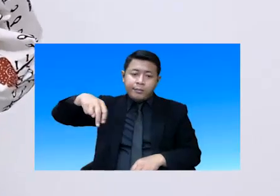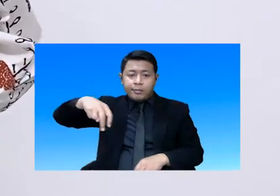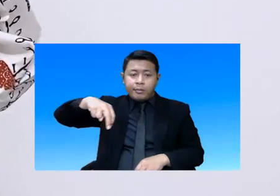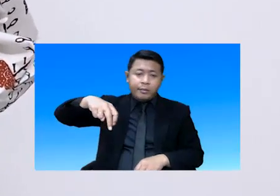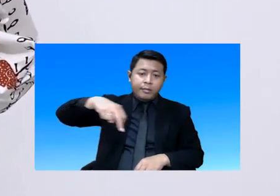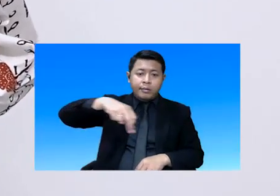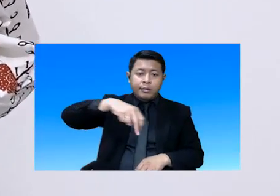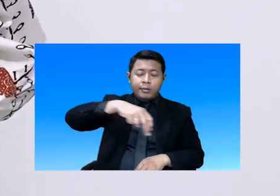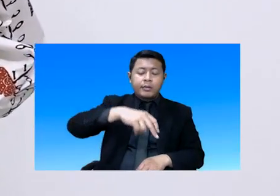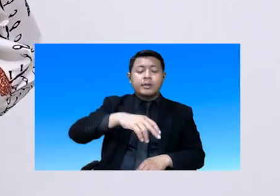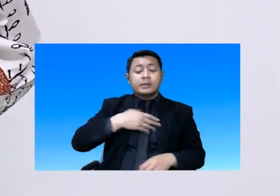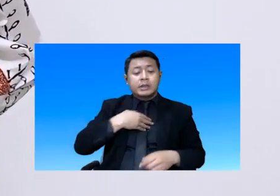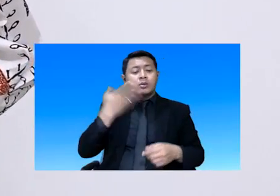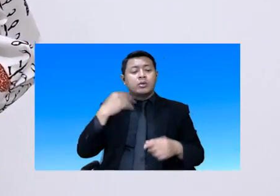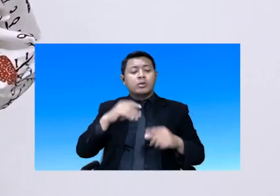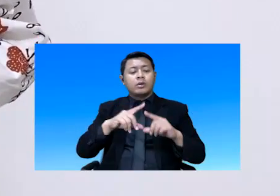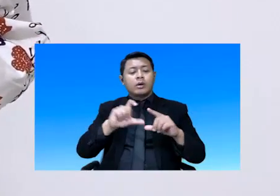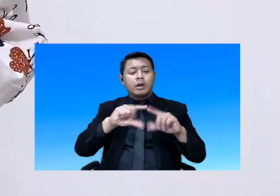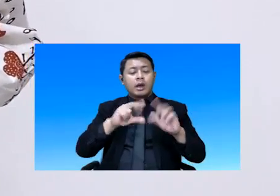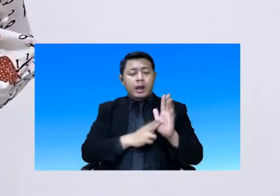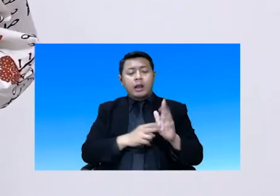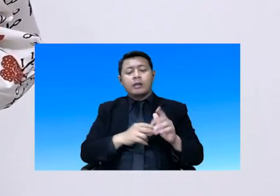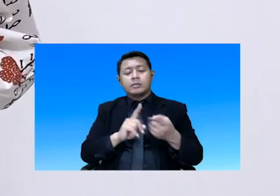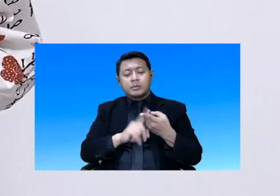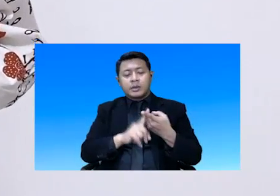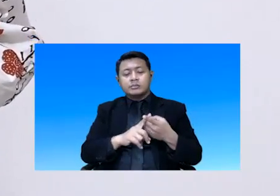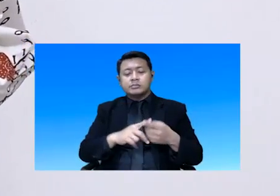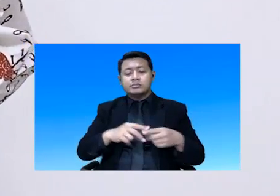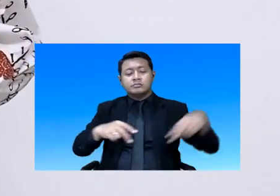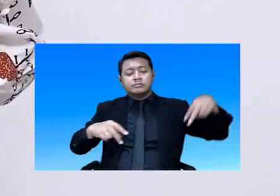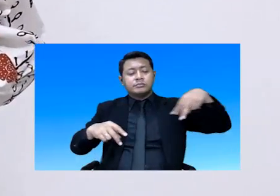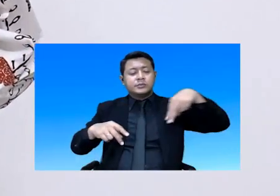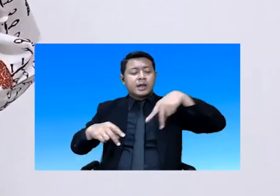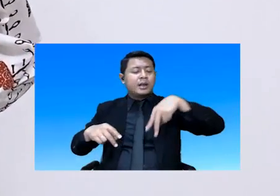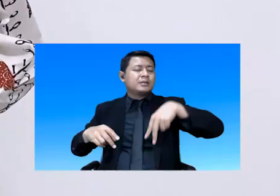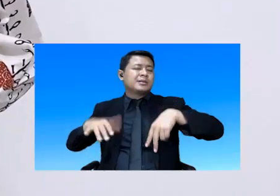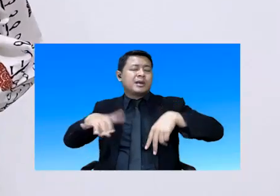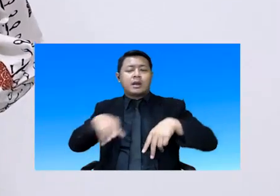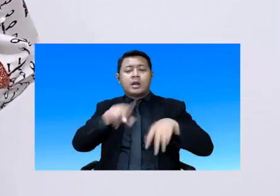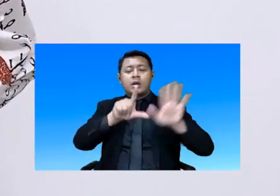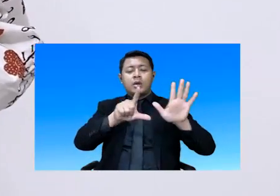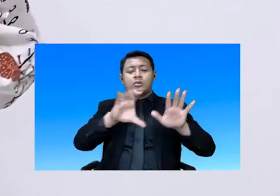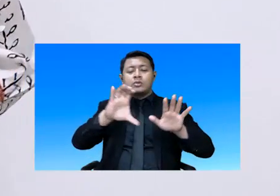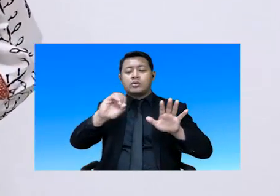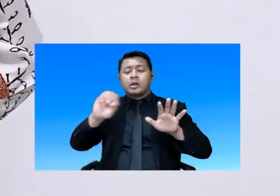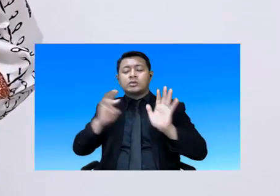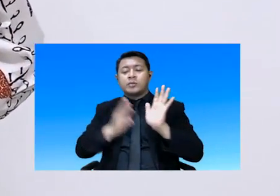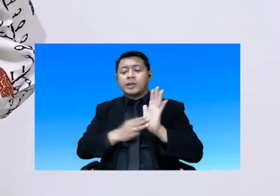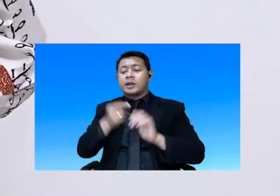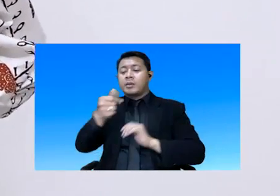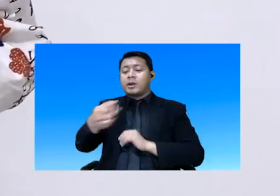bersama Alan, Sarwenda, dan pelatih saya berjalan sekitar mungkin 700 meter dari hotel untuk membeli